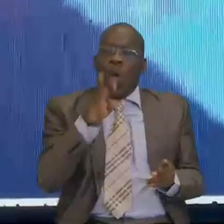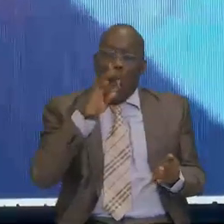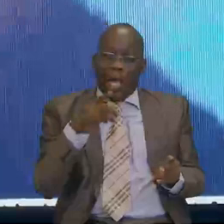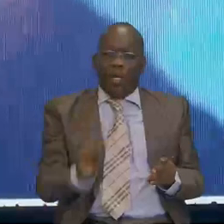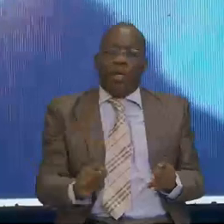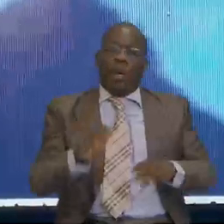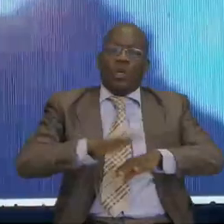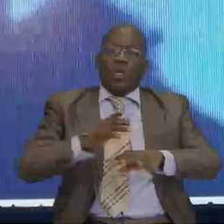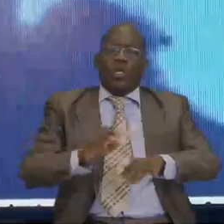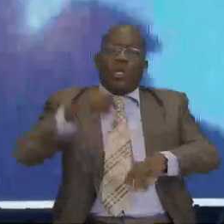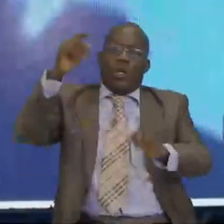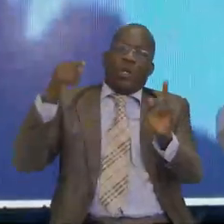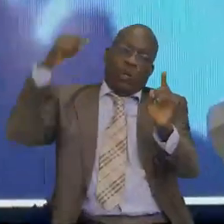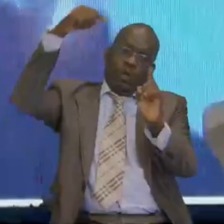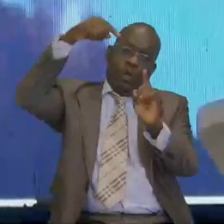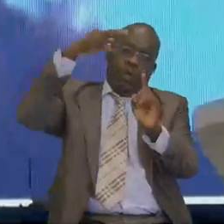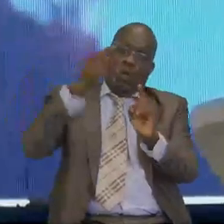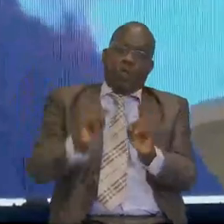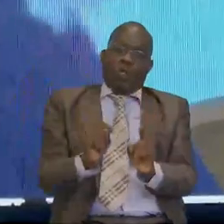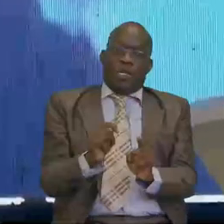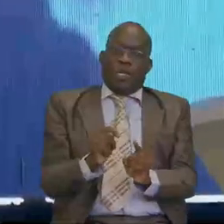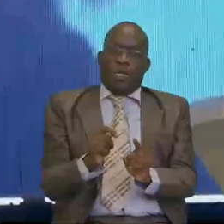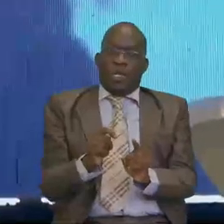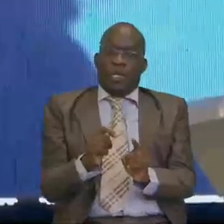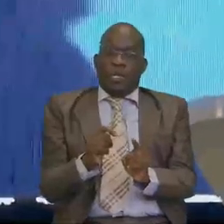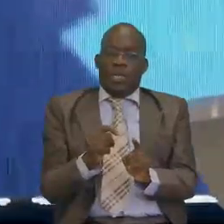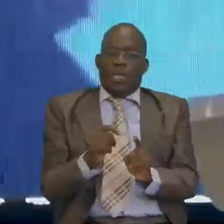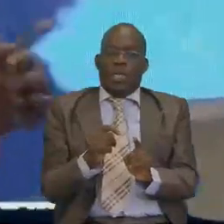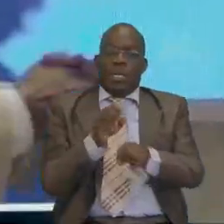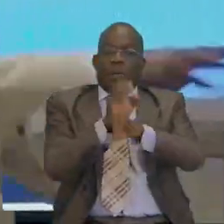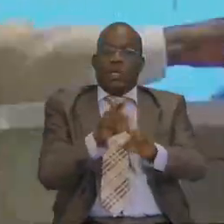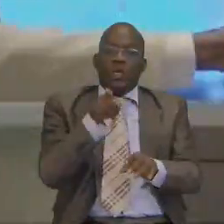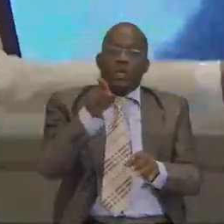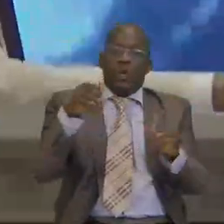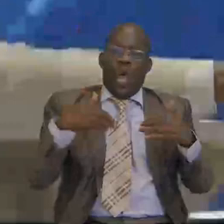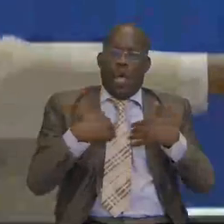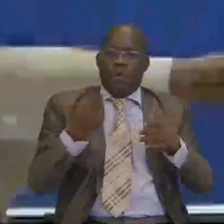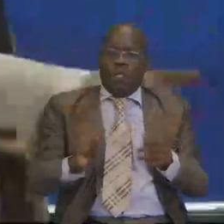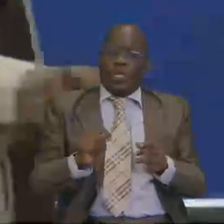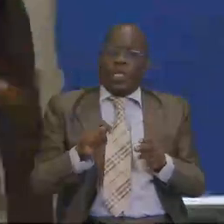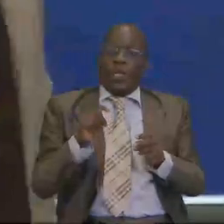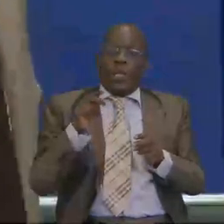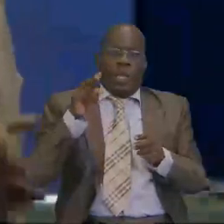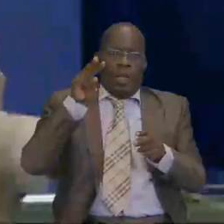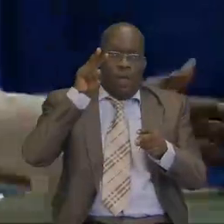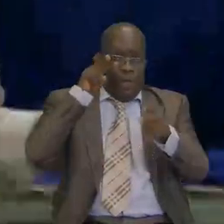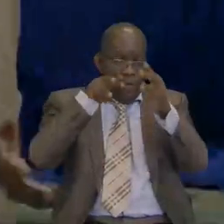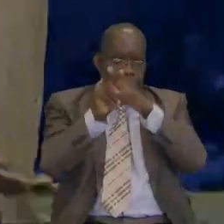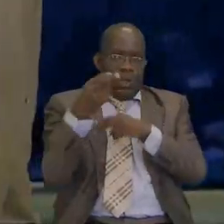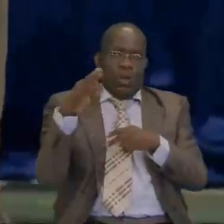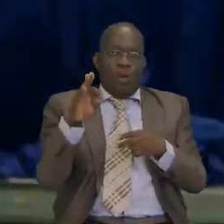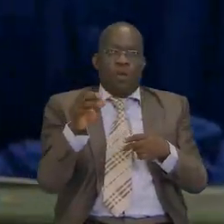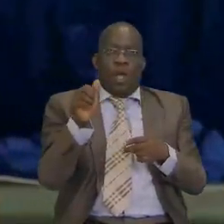au sommet de la montagne. Et tu as la vision d'un aigle. Et tous ceux-là qui